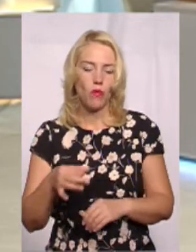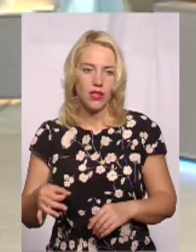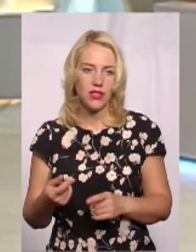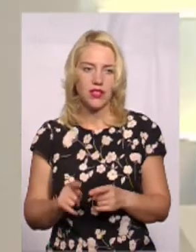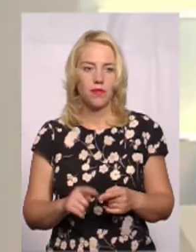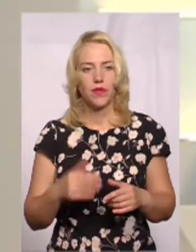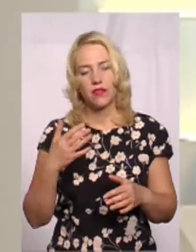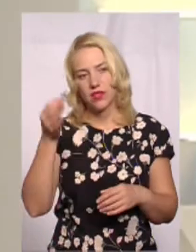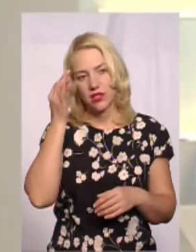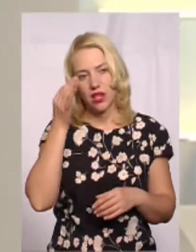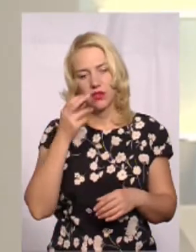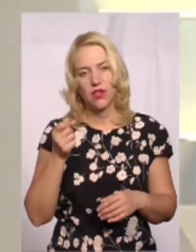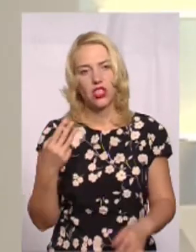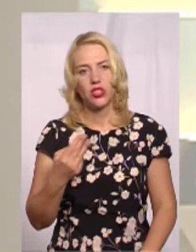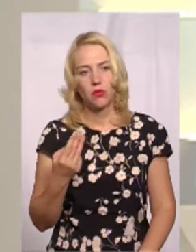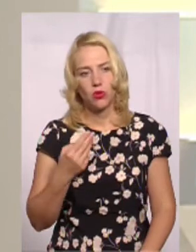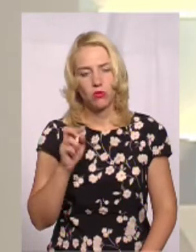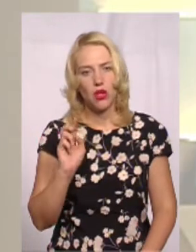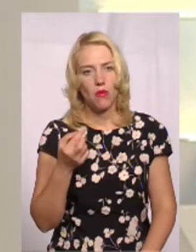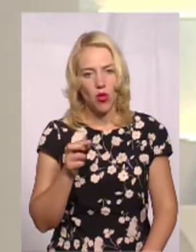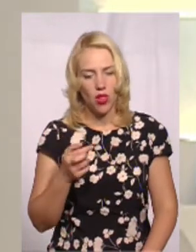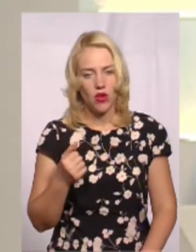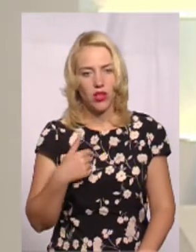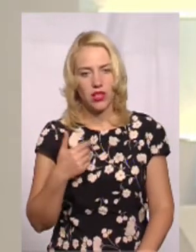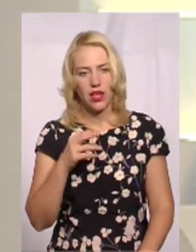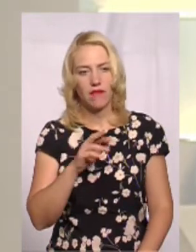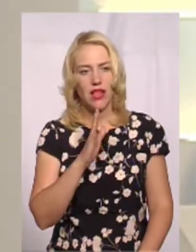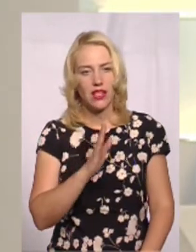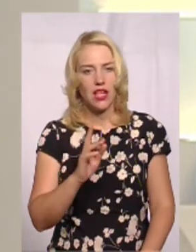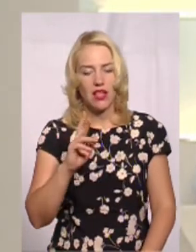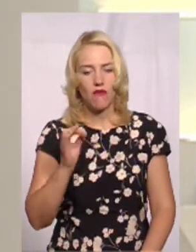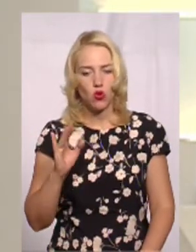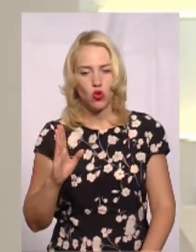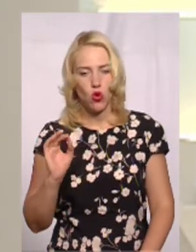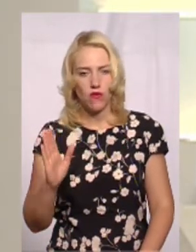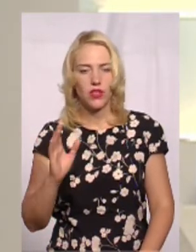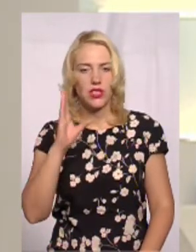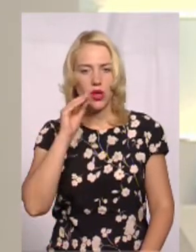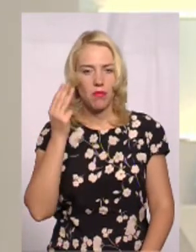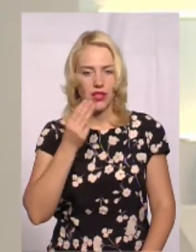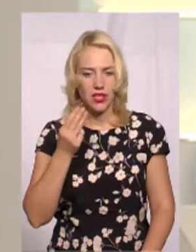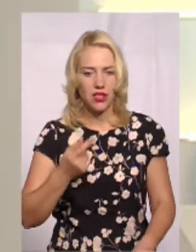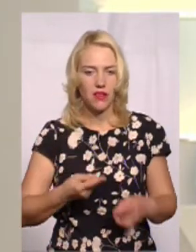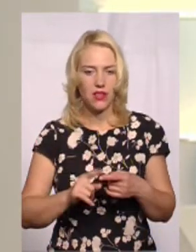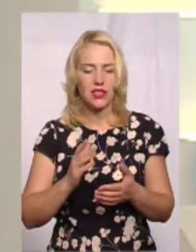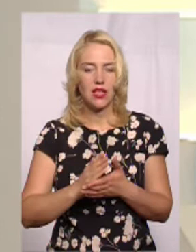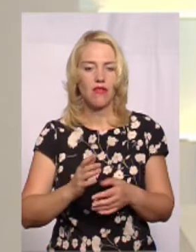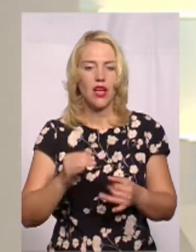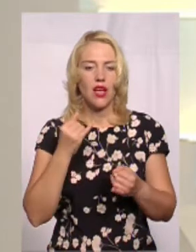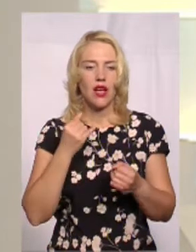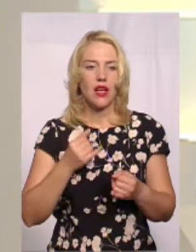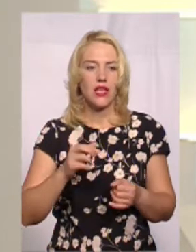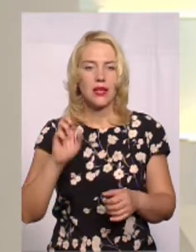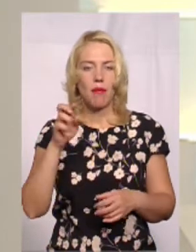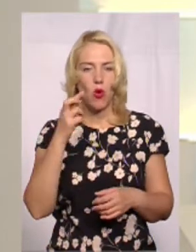пане Андрію, згадували про Шепетівку і біологію. Владислав Євтушок із Шепетівки став бронзовим призером міжнародної олімпіади з біології.